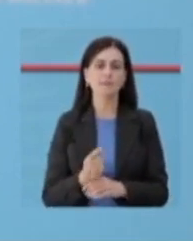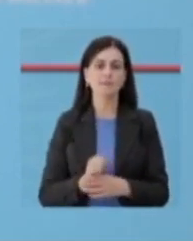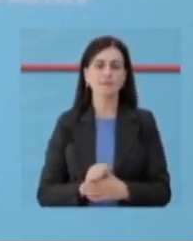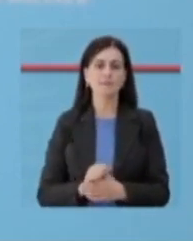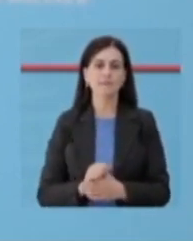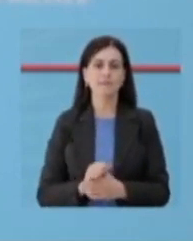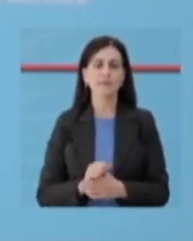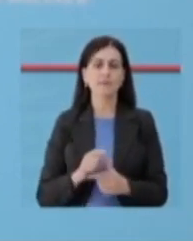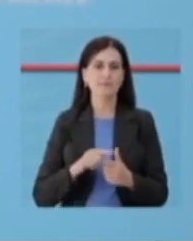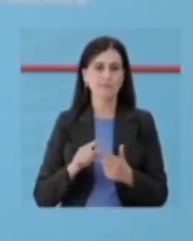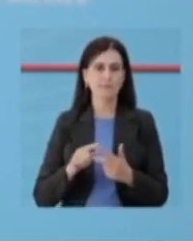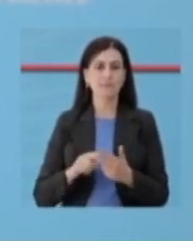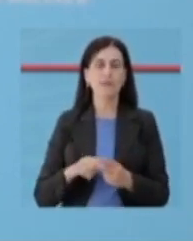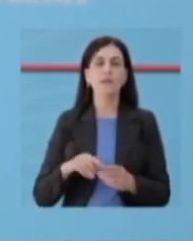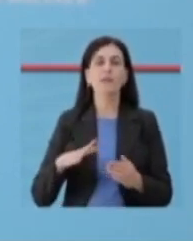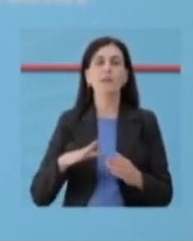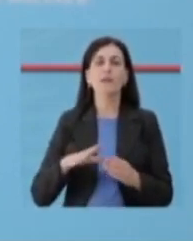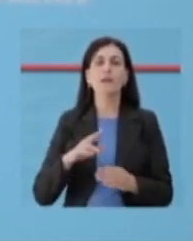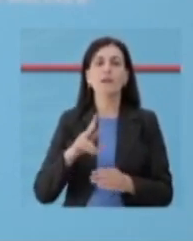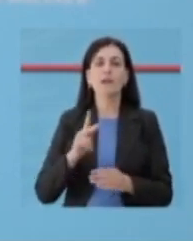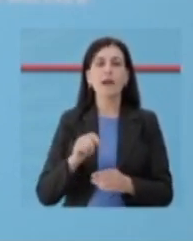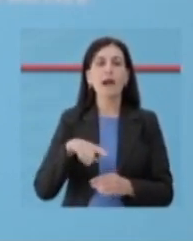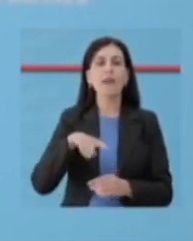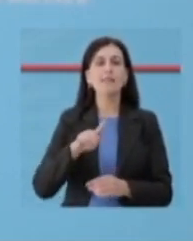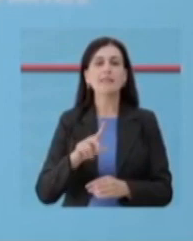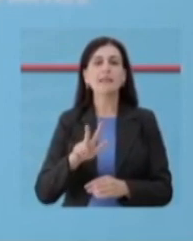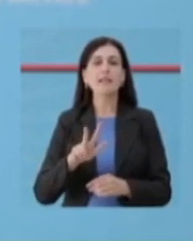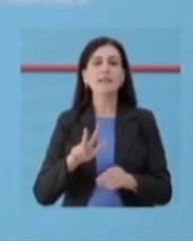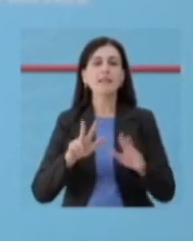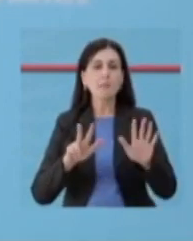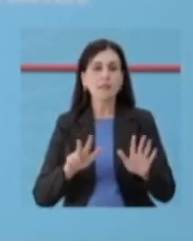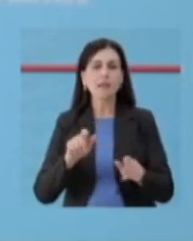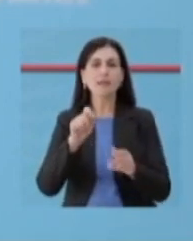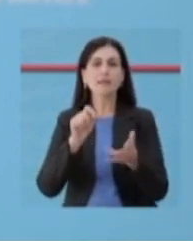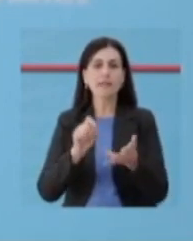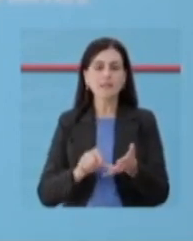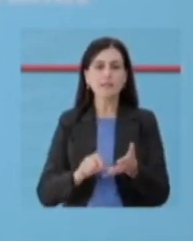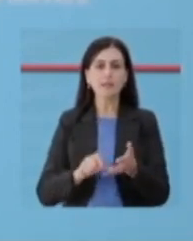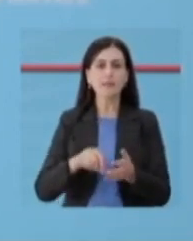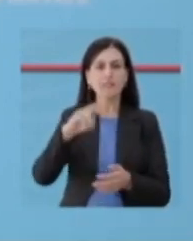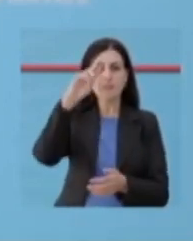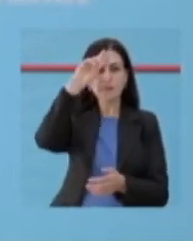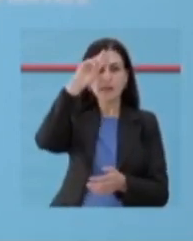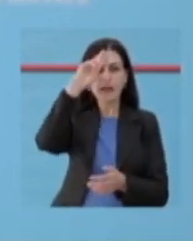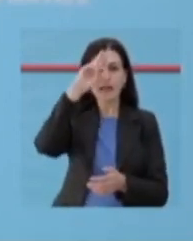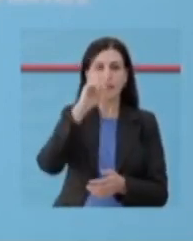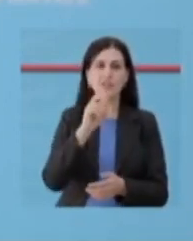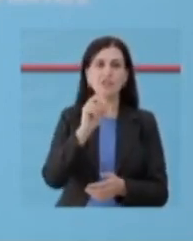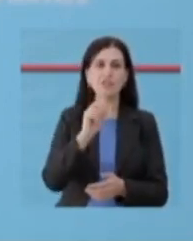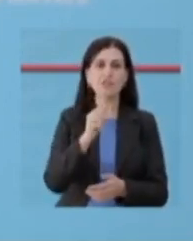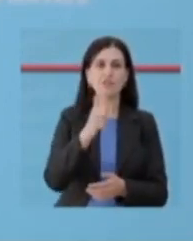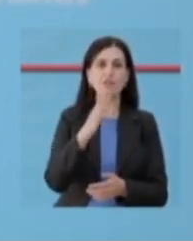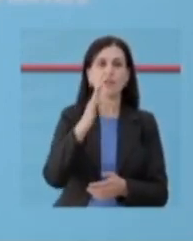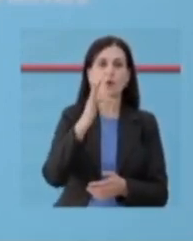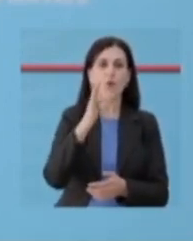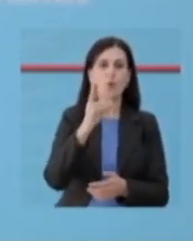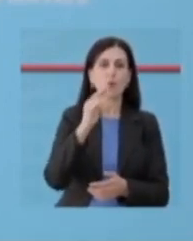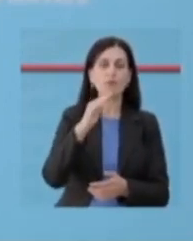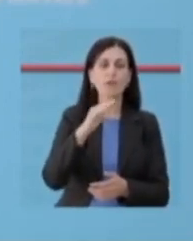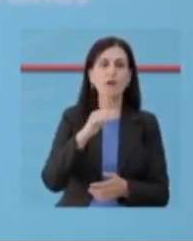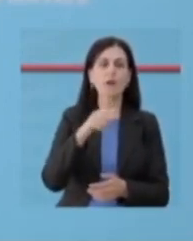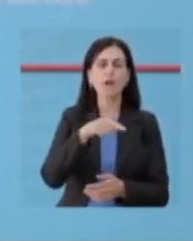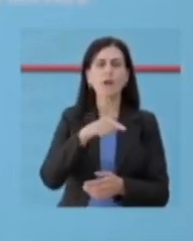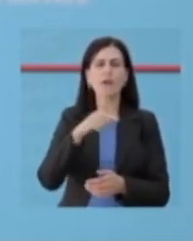përkatsisht. Gjithashtu janë krujer 18 testime në qëndrë spitalore universitare në Tereza, në